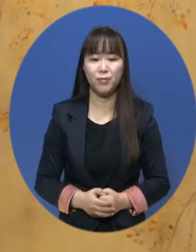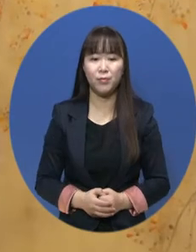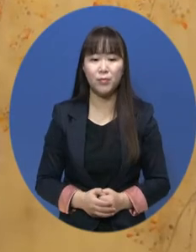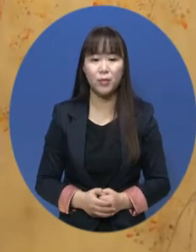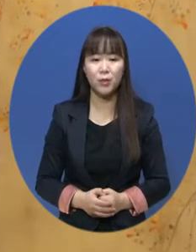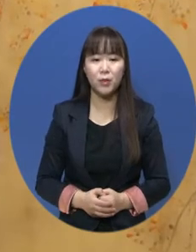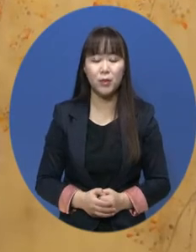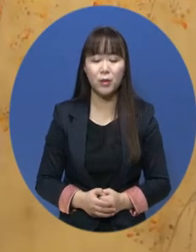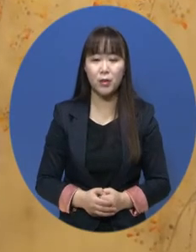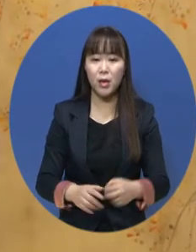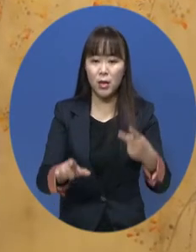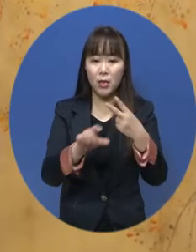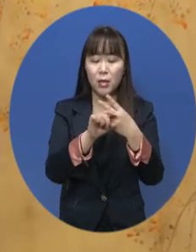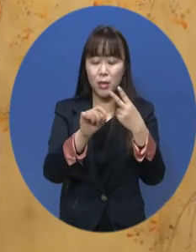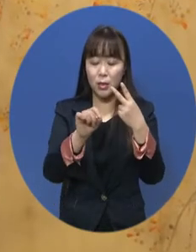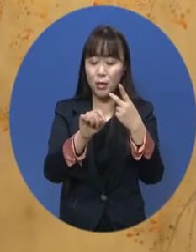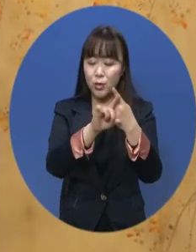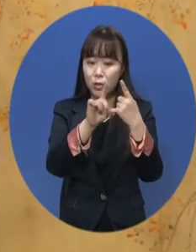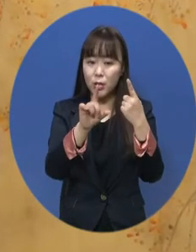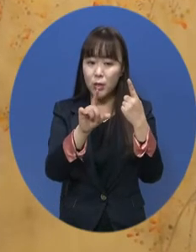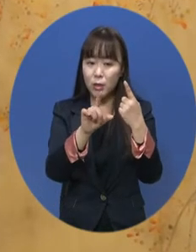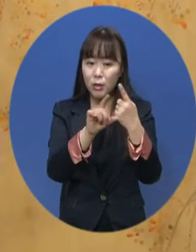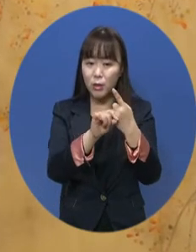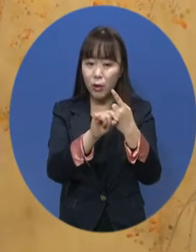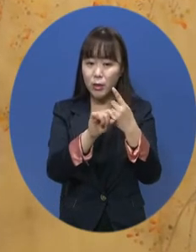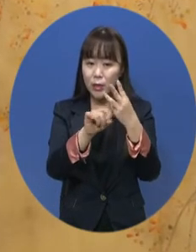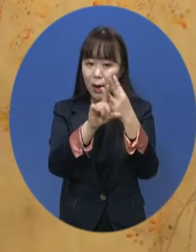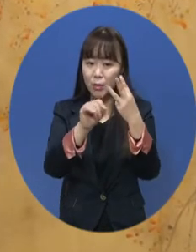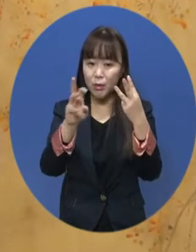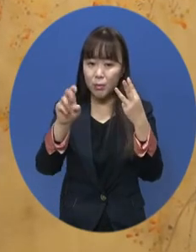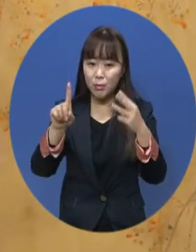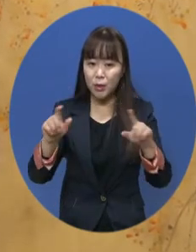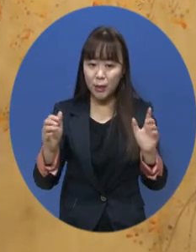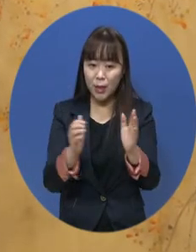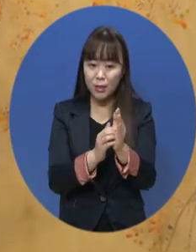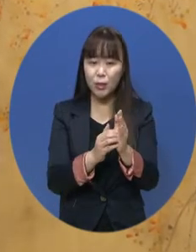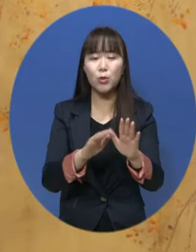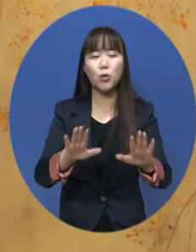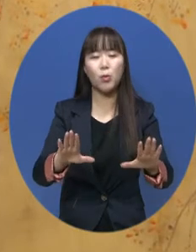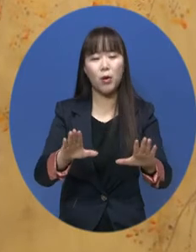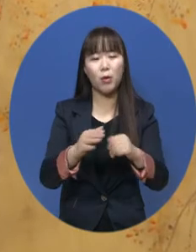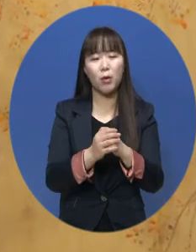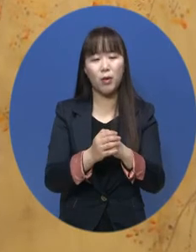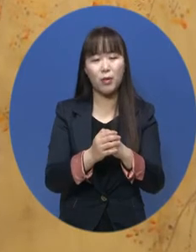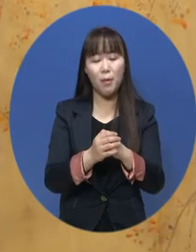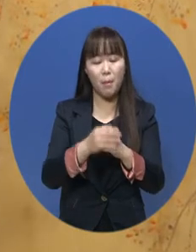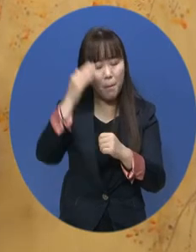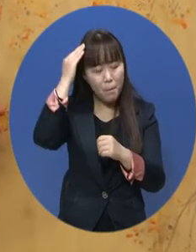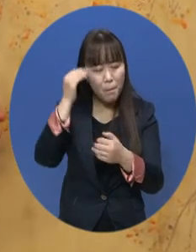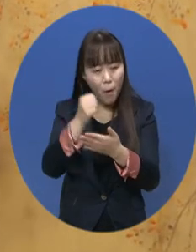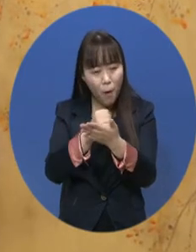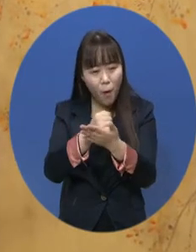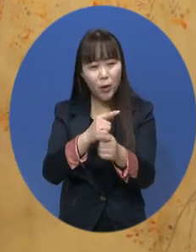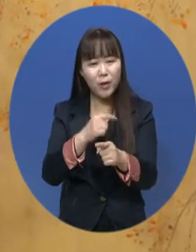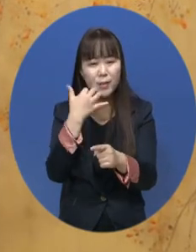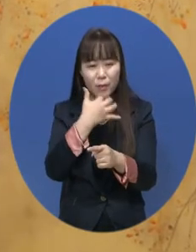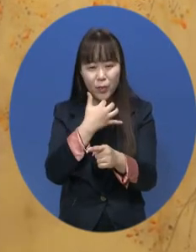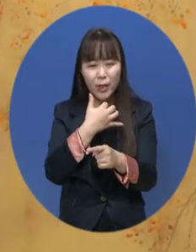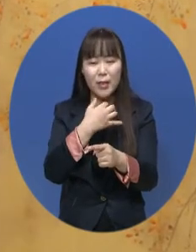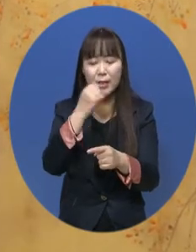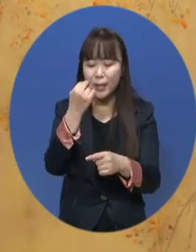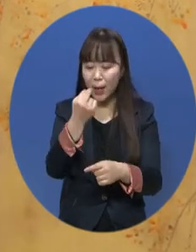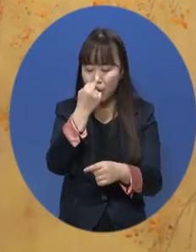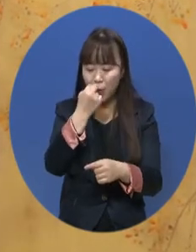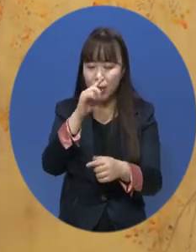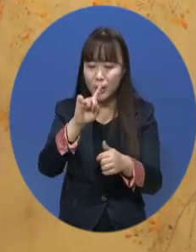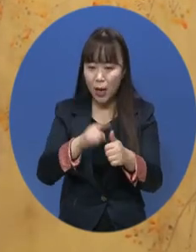다음 달 31일까지 열리는 이번 전시회는 오색의 천과 먹빛의 향기 속에서 자연과 생명